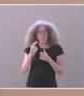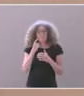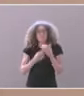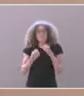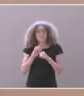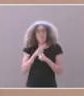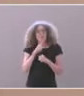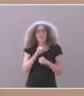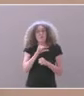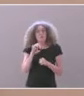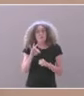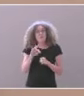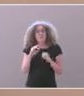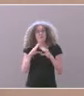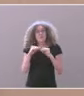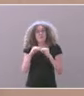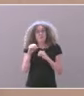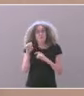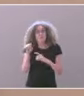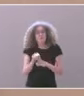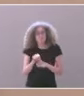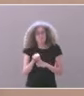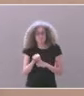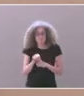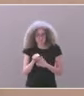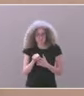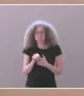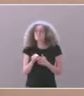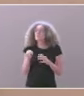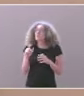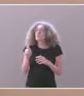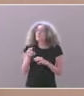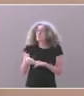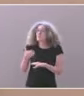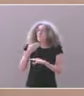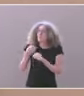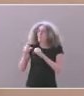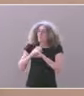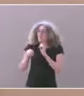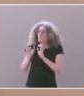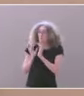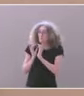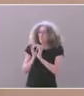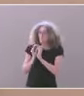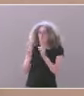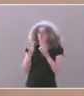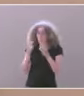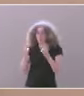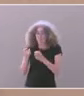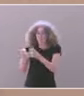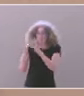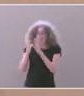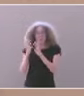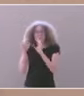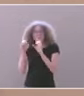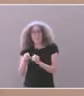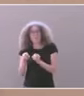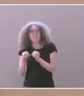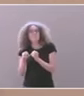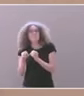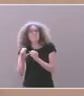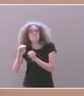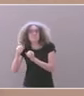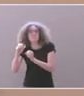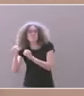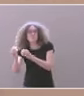Mosson Sud et à la suite de la période de concertation préalable et puis la participation du public par voie électronique, il est proposé donc